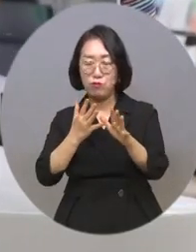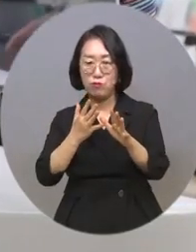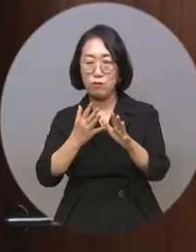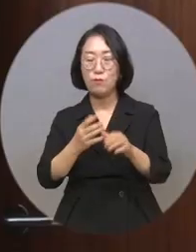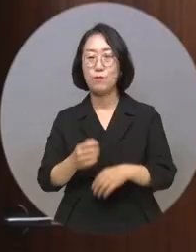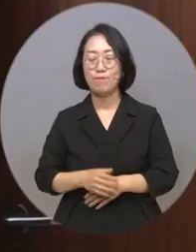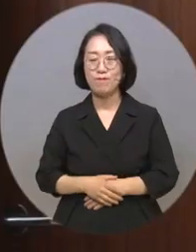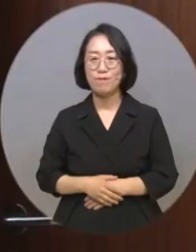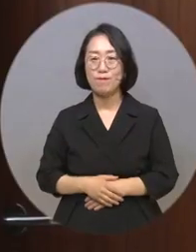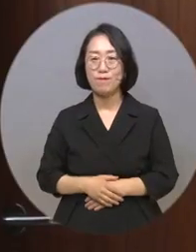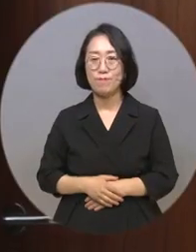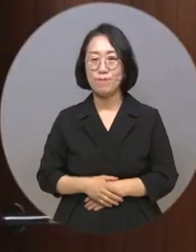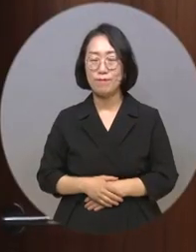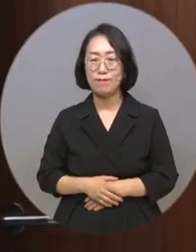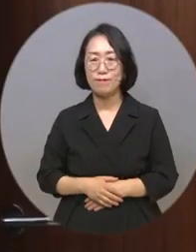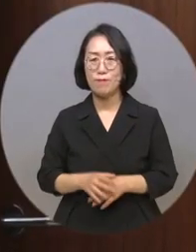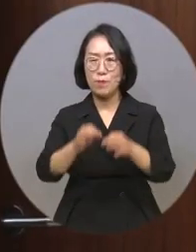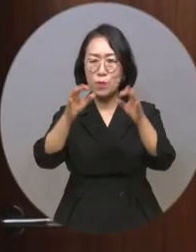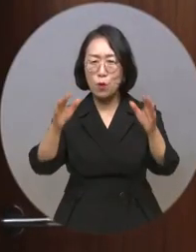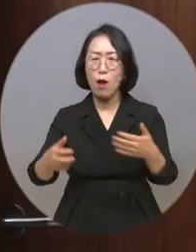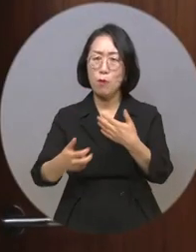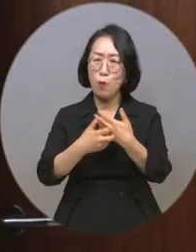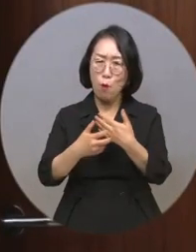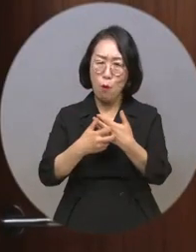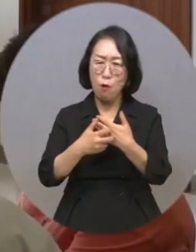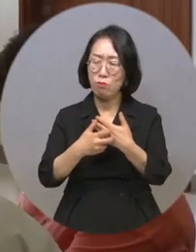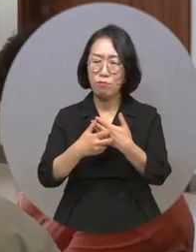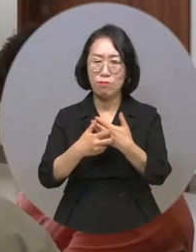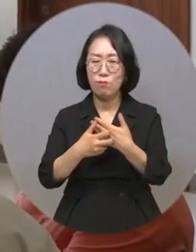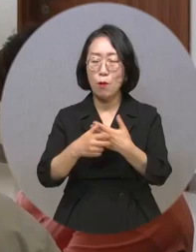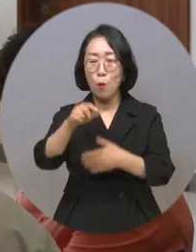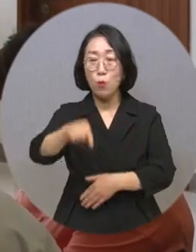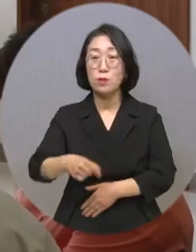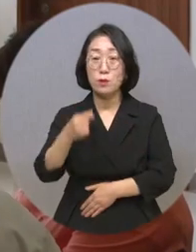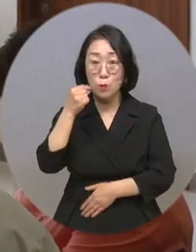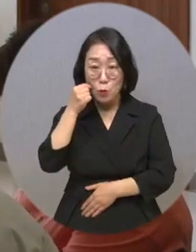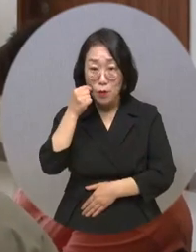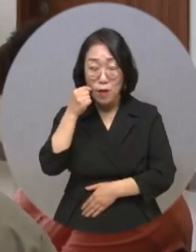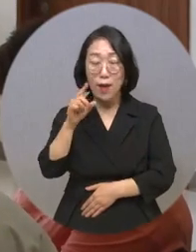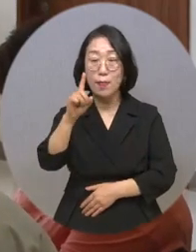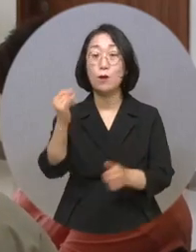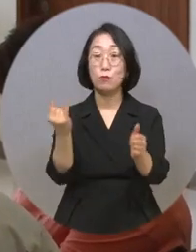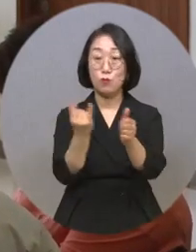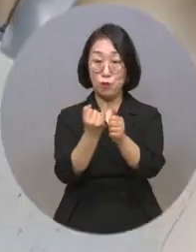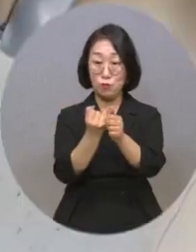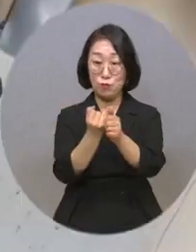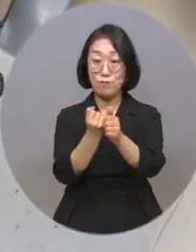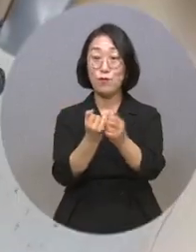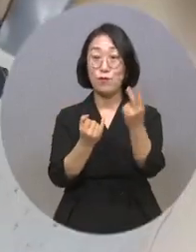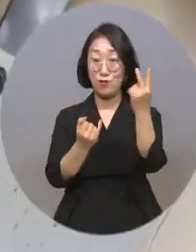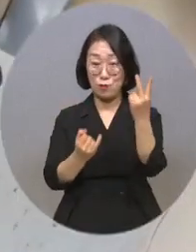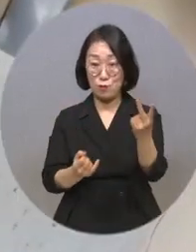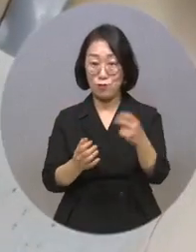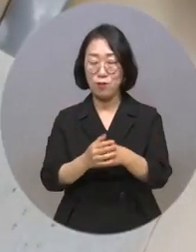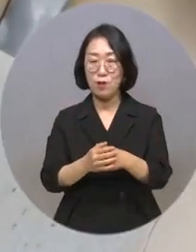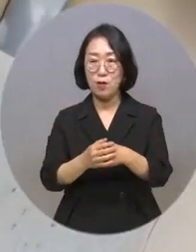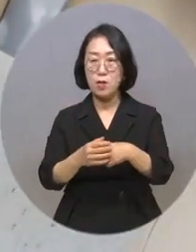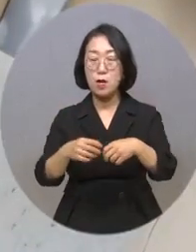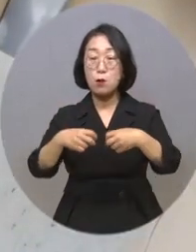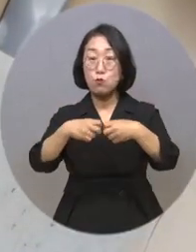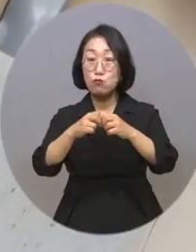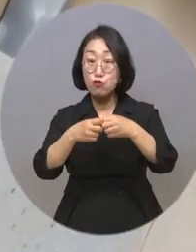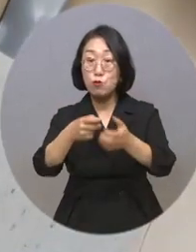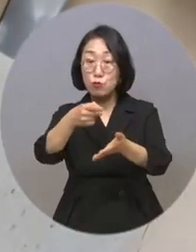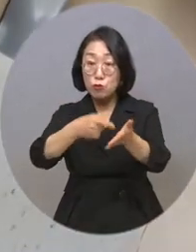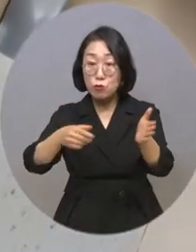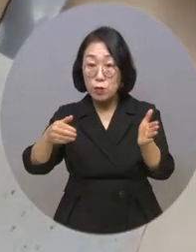주르릅습니다. 한동안 병원을 찾지 못했던 권평원, 민광자 씨 부부 또한 인공관절 수술